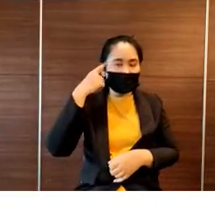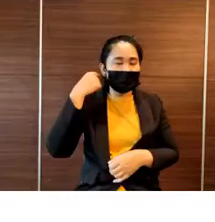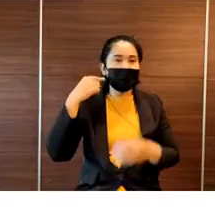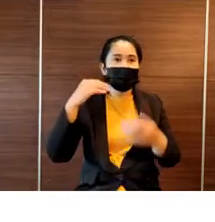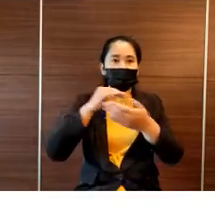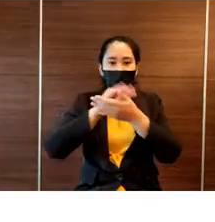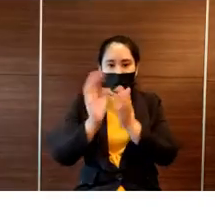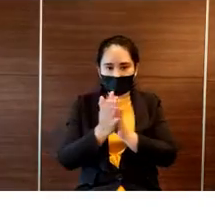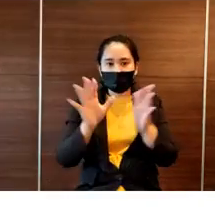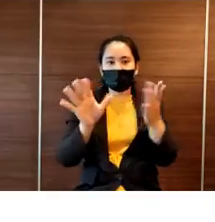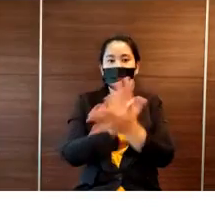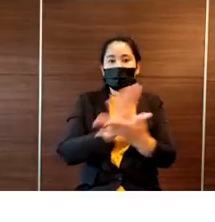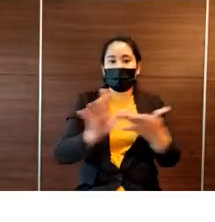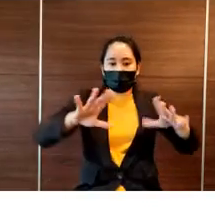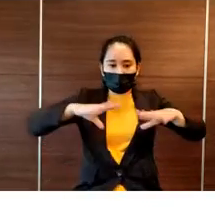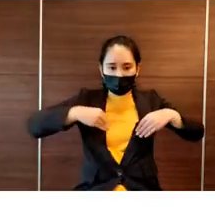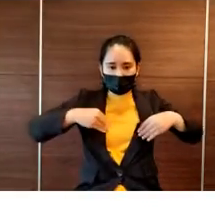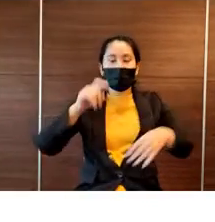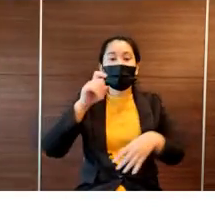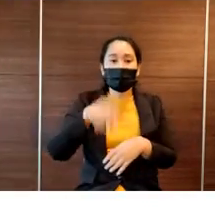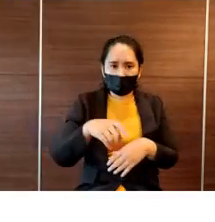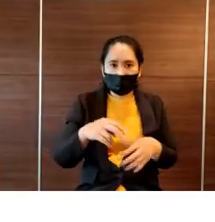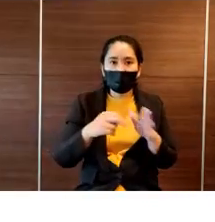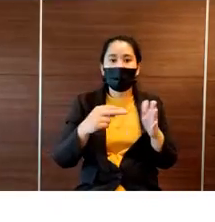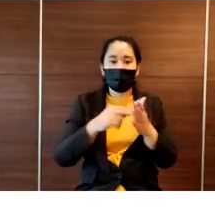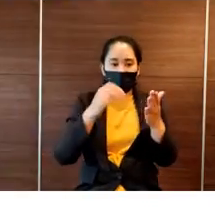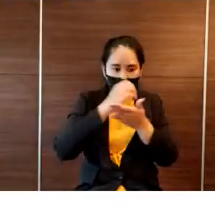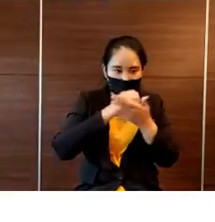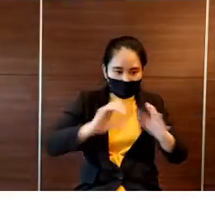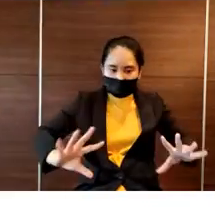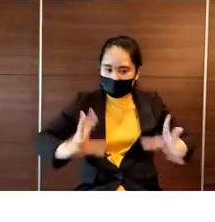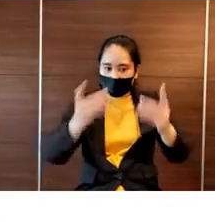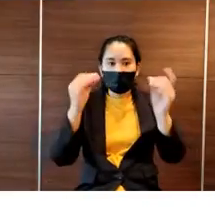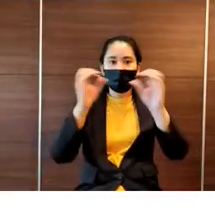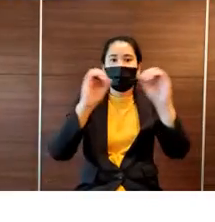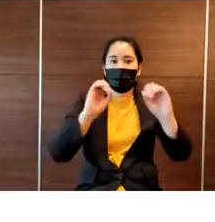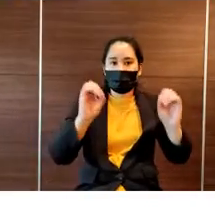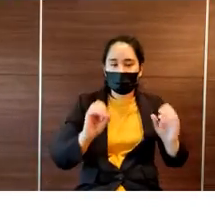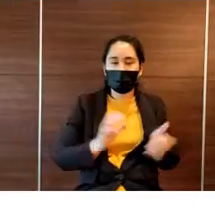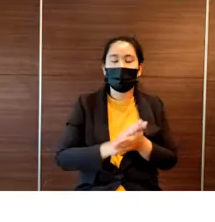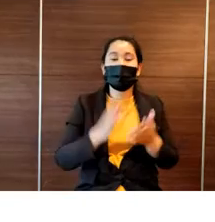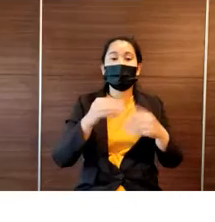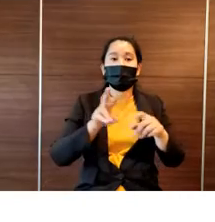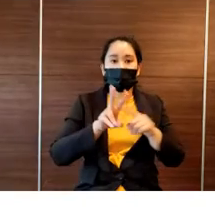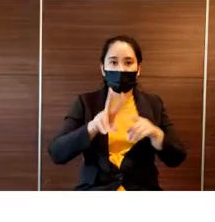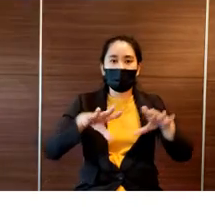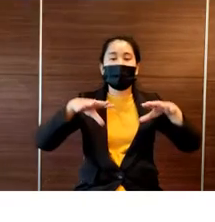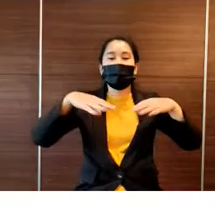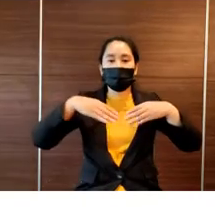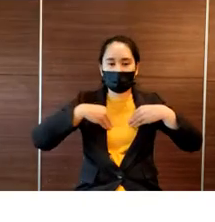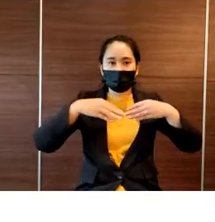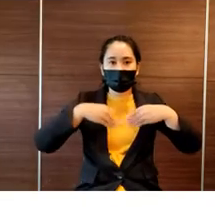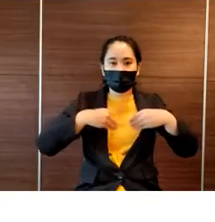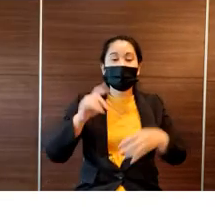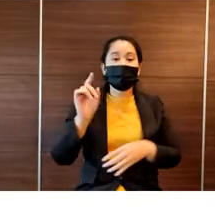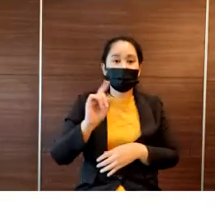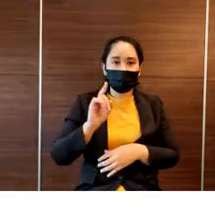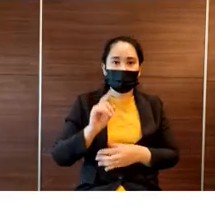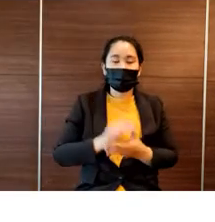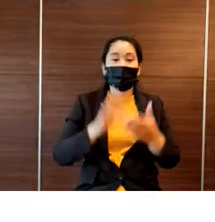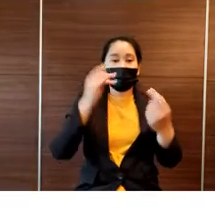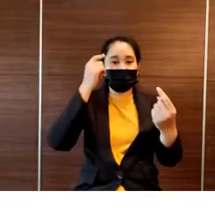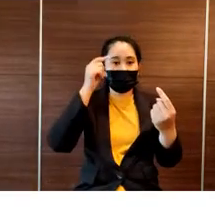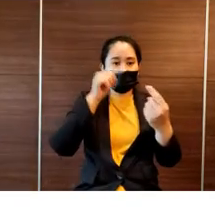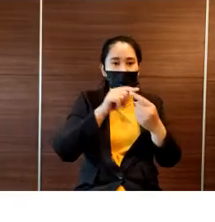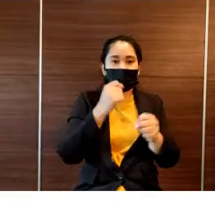เรื่องหนึ่งที่เราต้องยอมรับว่ายาเสพติดเนี่ยไม่มีทางหมดไปเนาะอันที่สองเราต้องยอมรับว่าเป้าหมายของการ